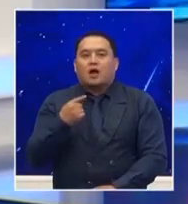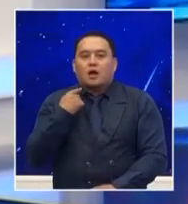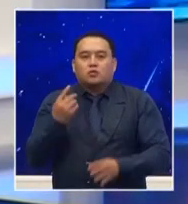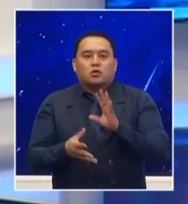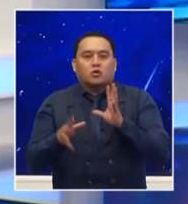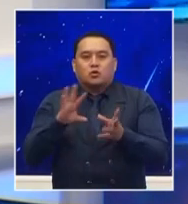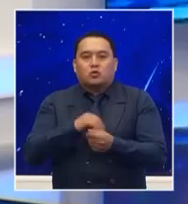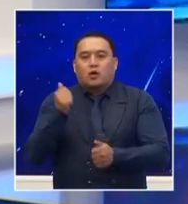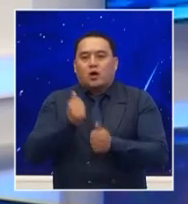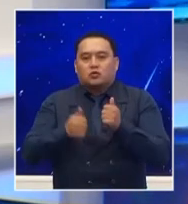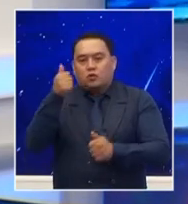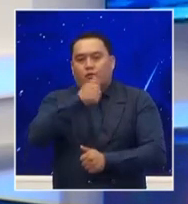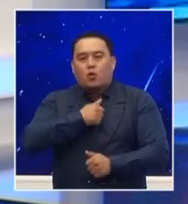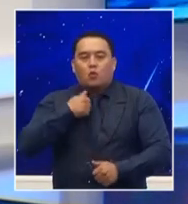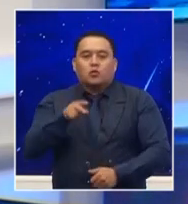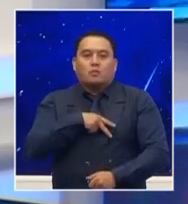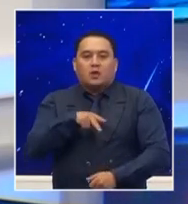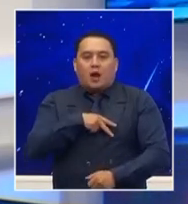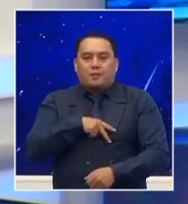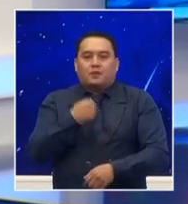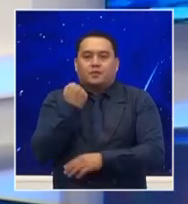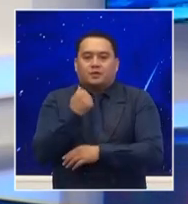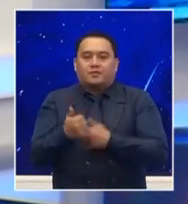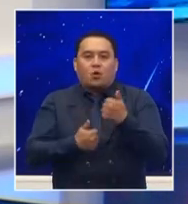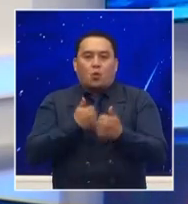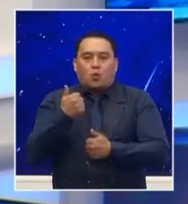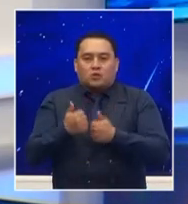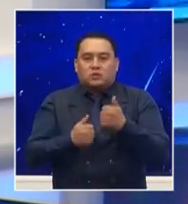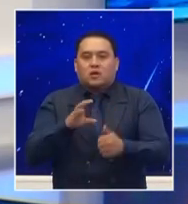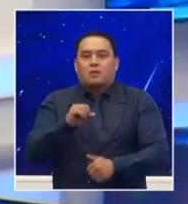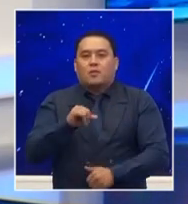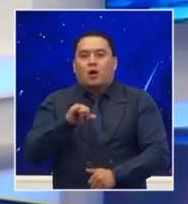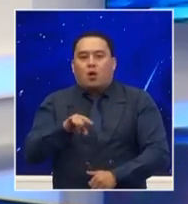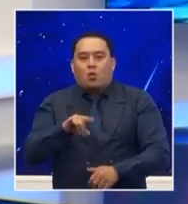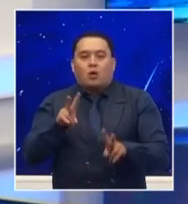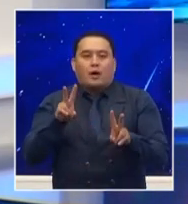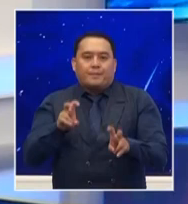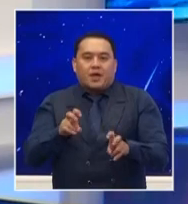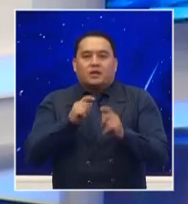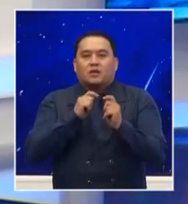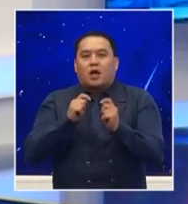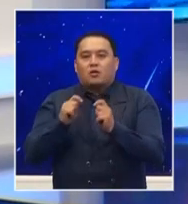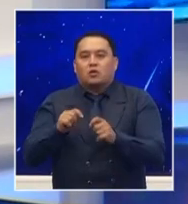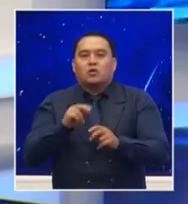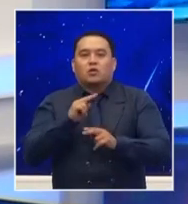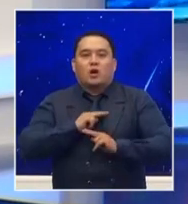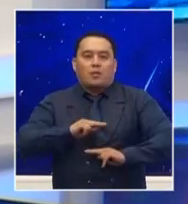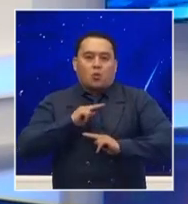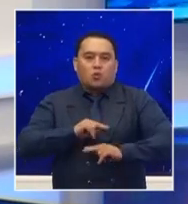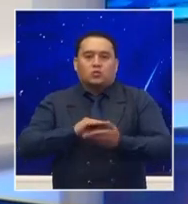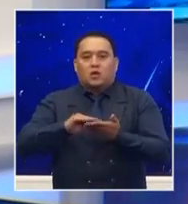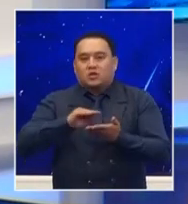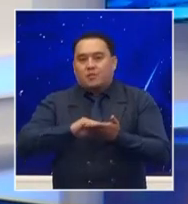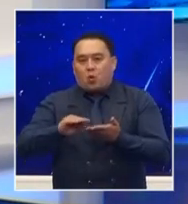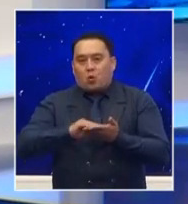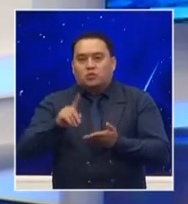подвели итоги ежегодной премии «Самгау». Со сцены драматического театра имени Бекенримовой престижную награду вручили работникам СМИ и